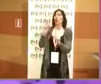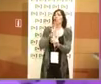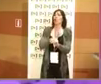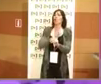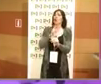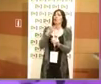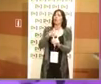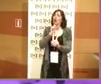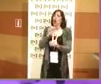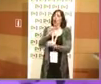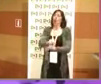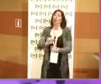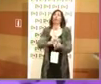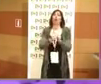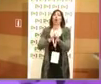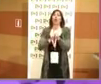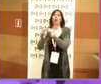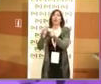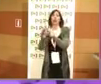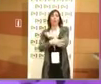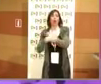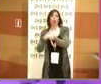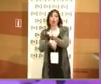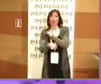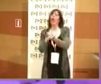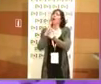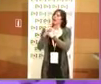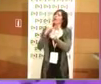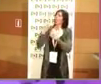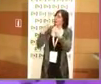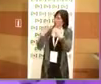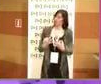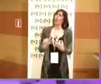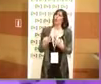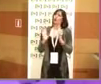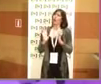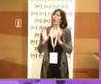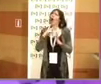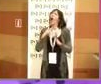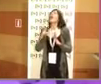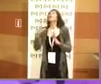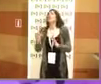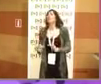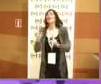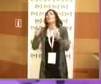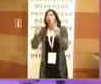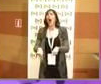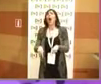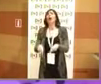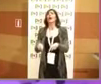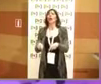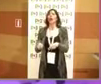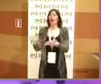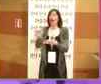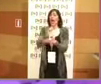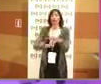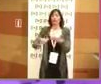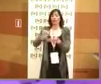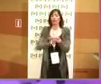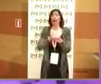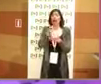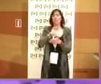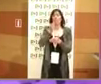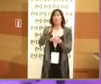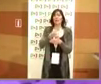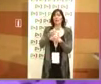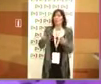la lotta alla povertà. Diremo che è giusto, ma diremo contemporaneamente che cancellare qualsiasi investimento per